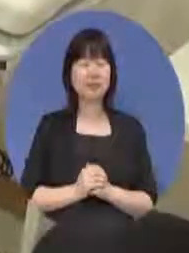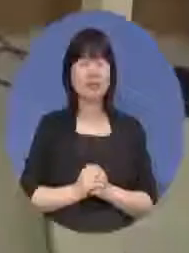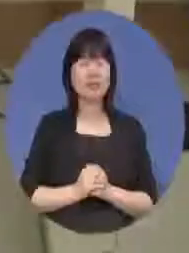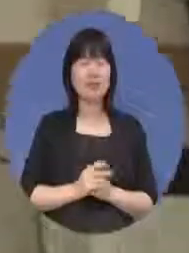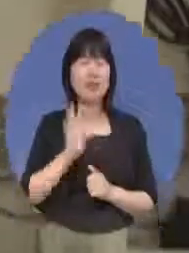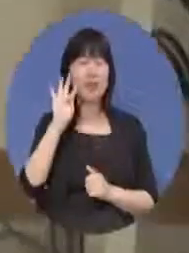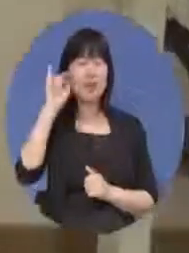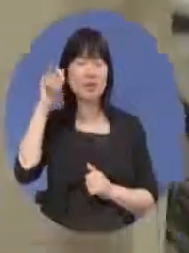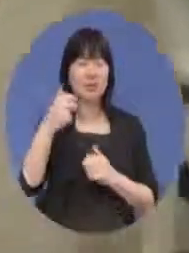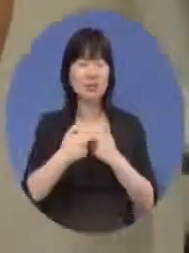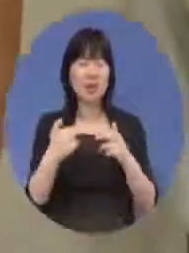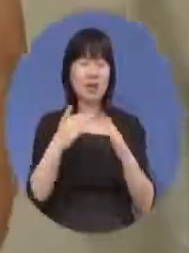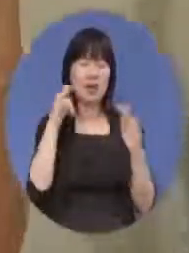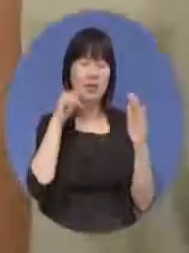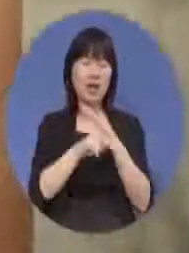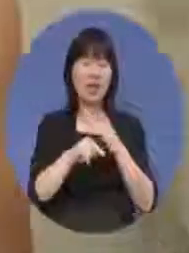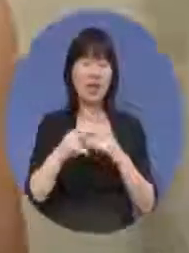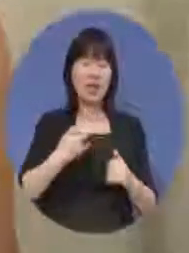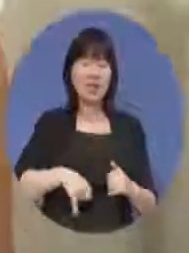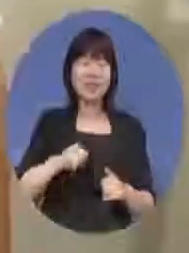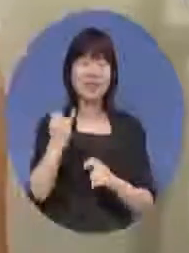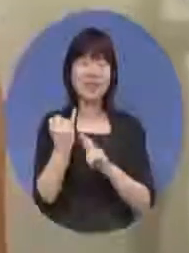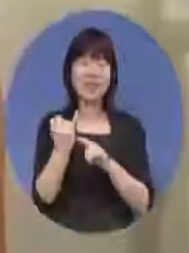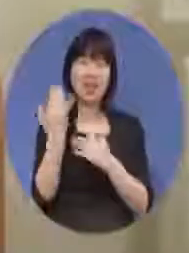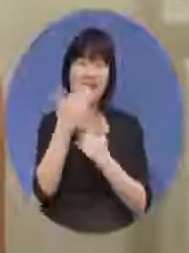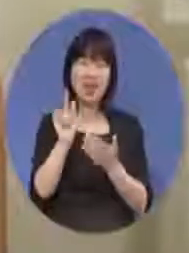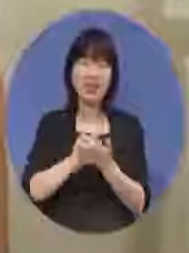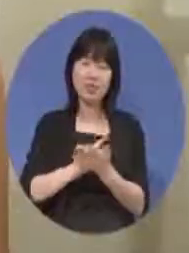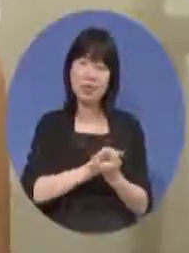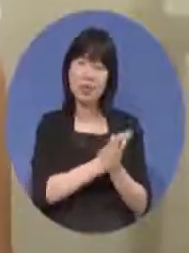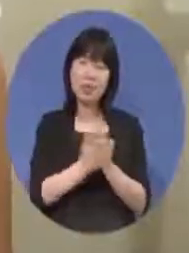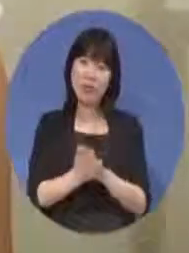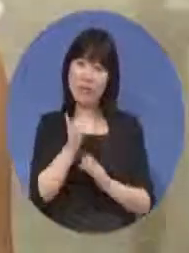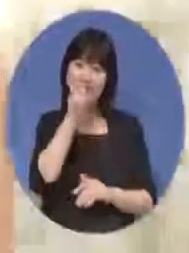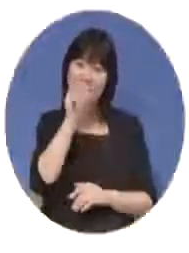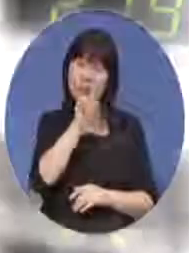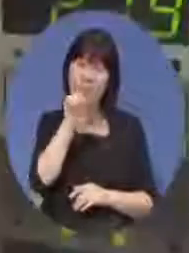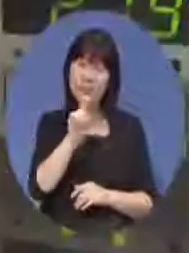얼마 후 병원에 찾은 지은이 과연 체중의 변화가 있을까요?